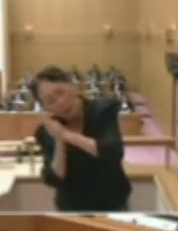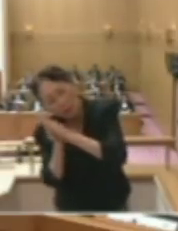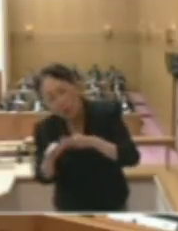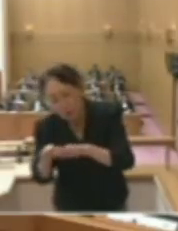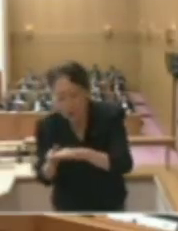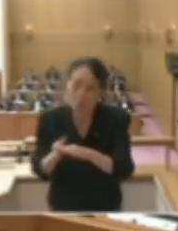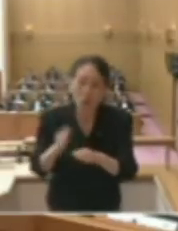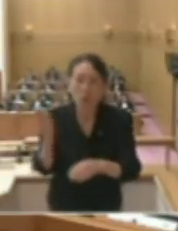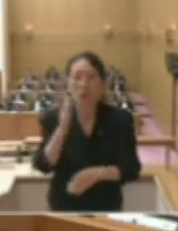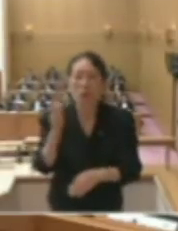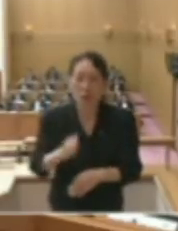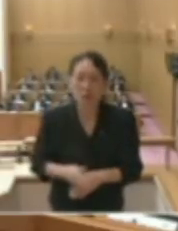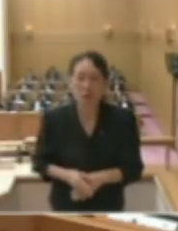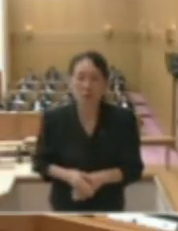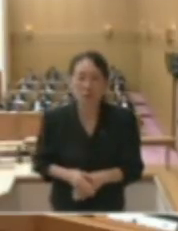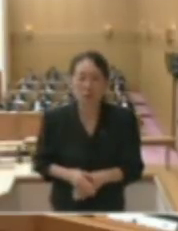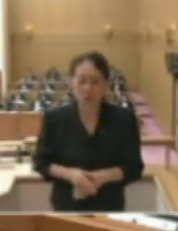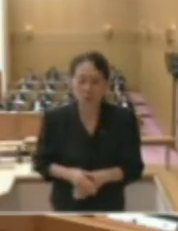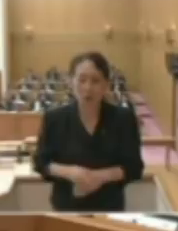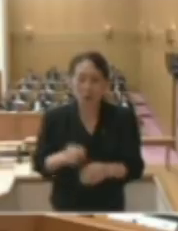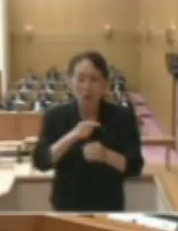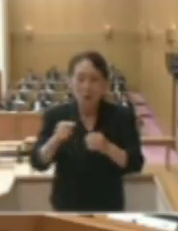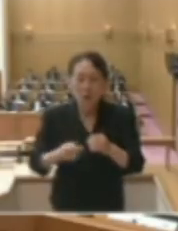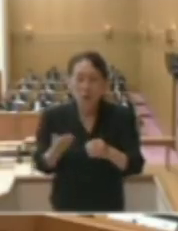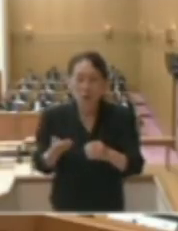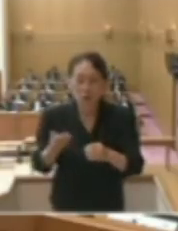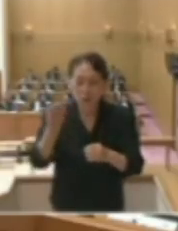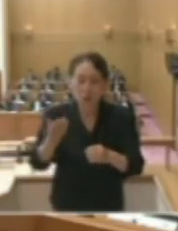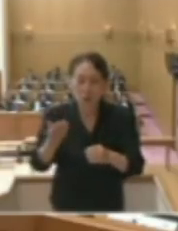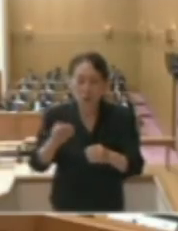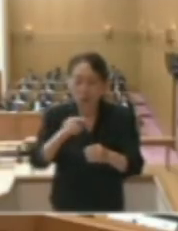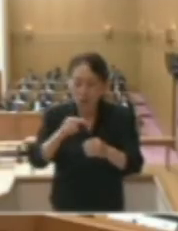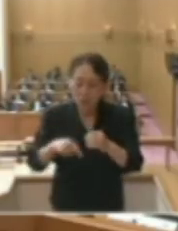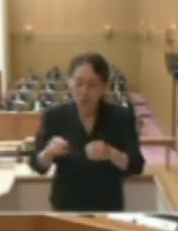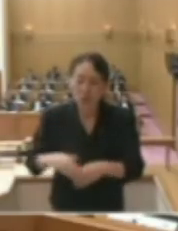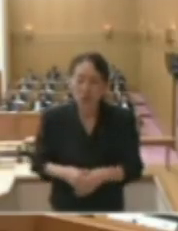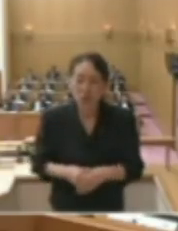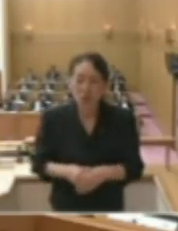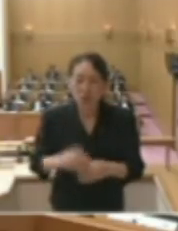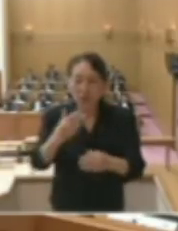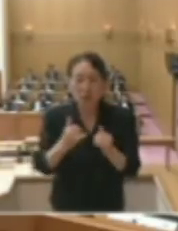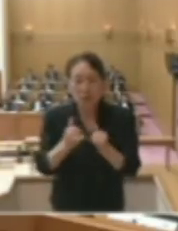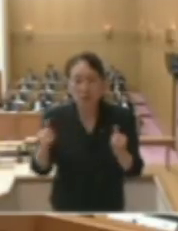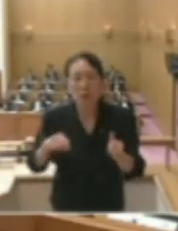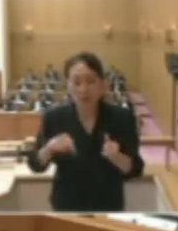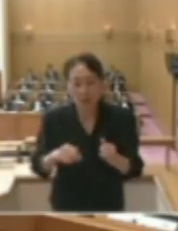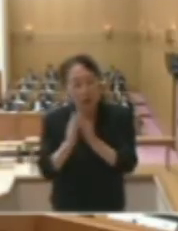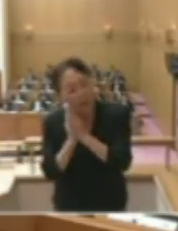もう一回局長以下、よう考えてください。また市民を寝た子を起こすんです